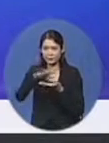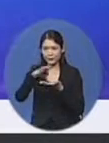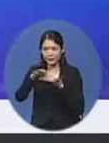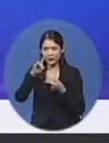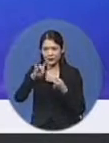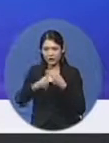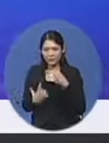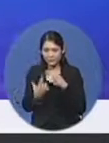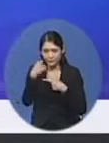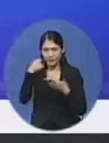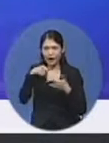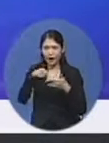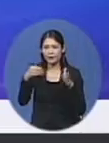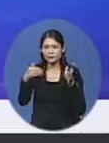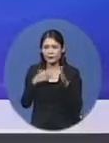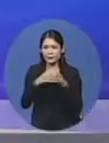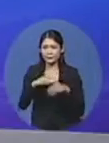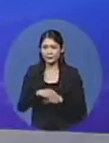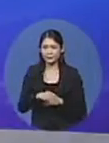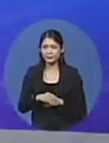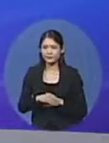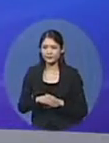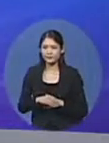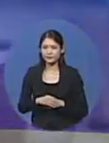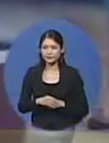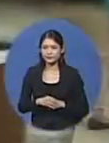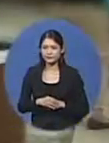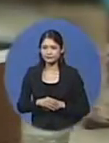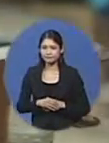즉석 안건으로 심의해 의결했습니다.